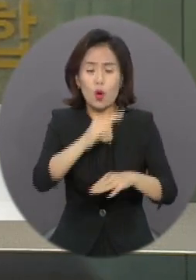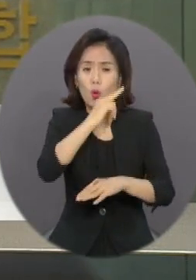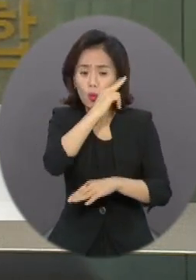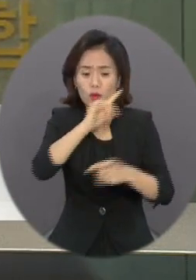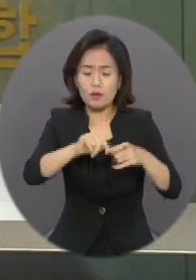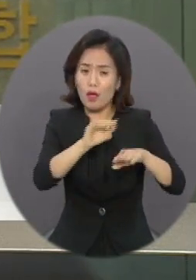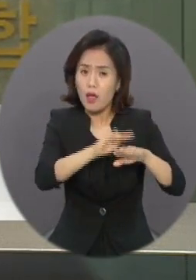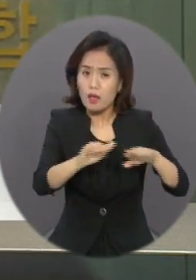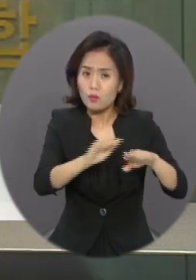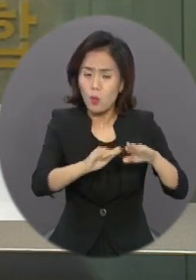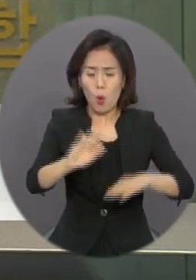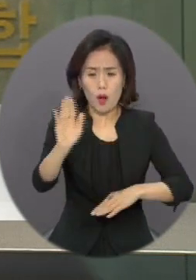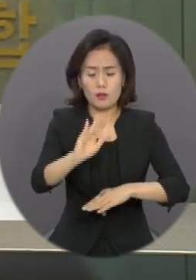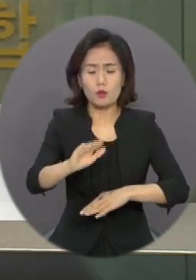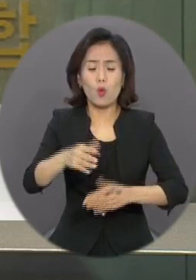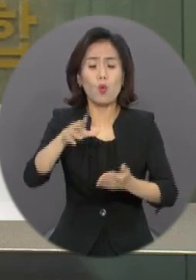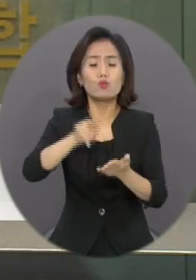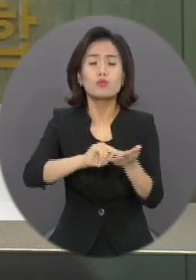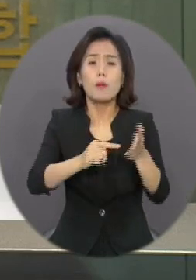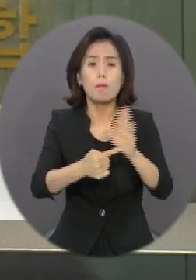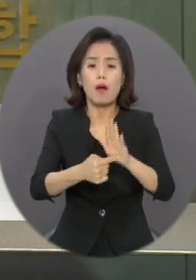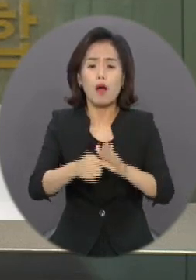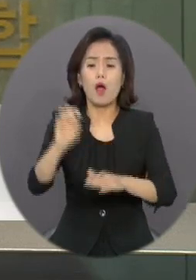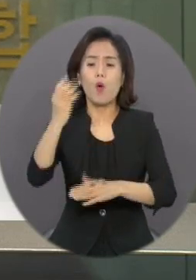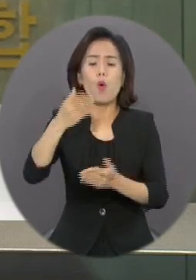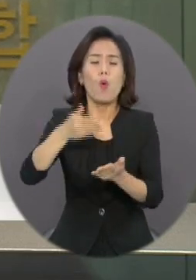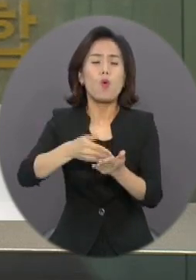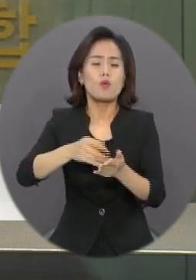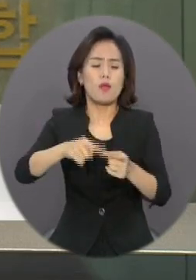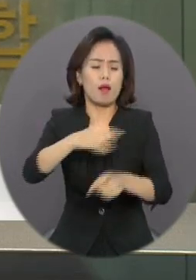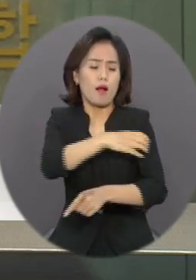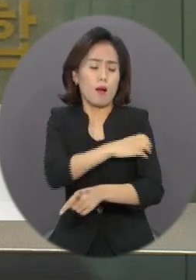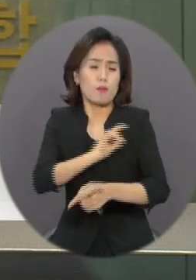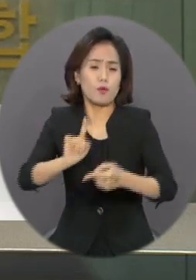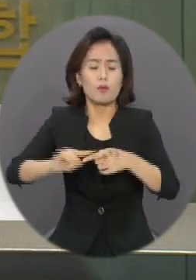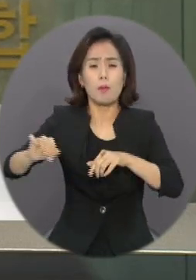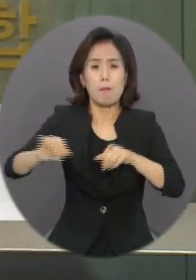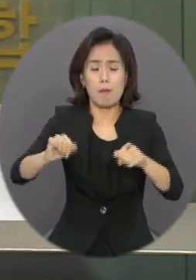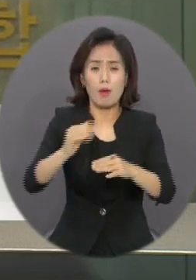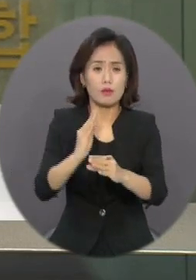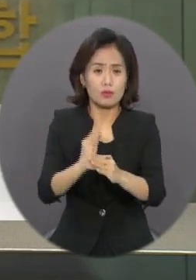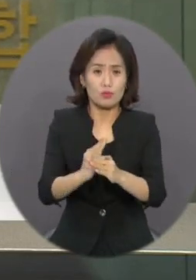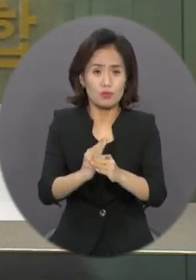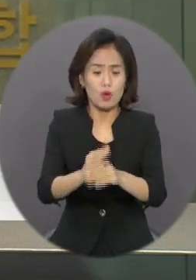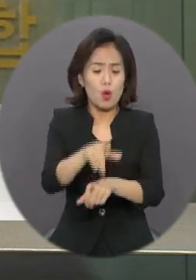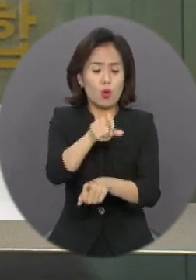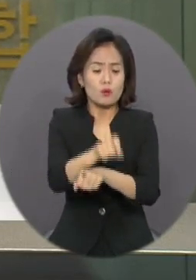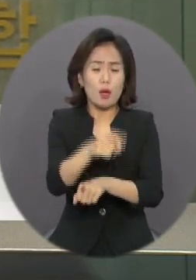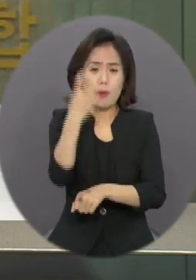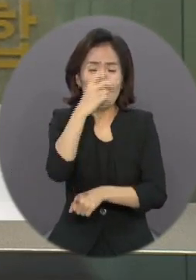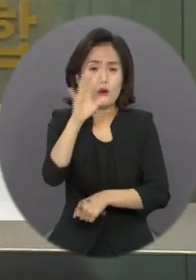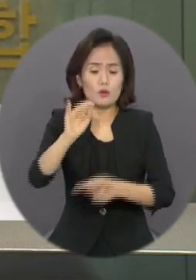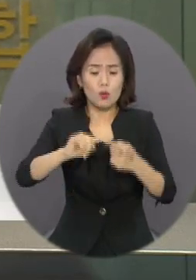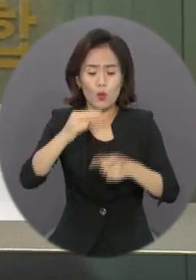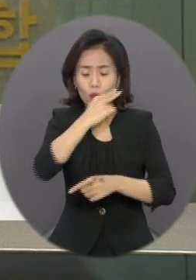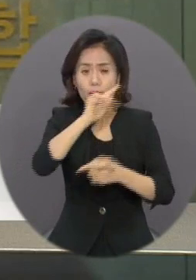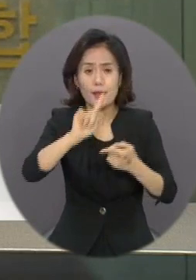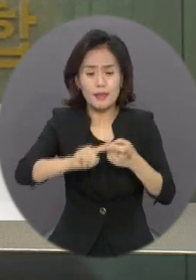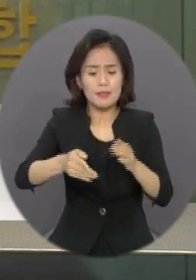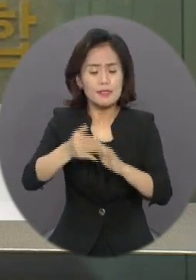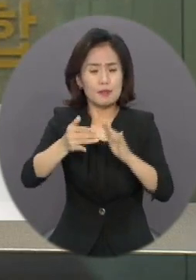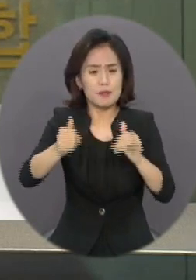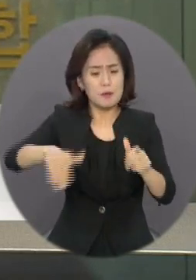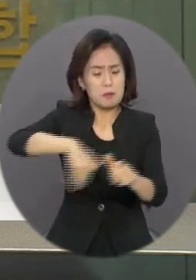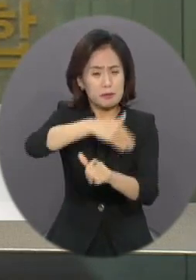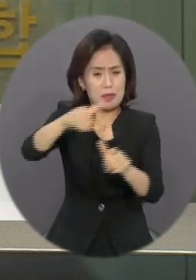문제를 지적한 MBC를 향해 언론이 갑질을 하고 있다며 반격에 나섰습니다. 사무관리비 의혹과 관련해 시민들의